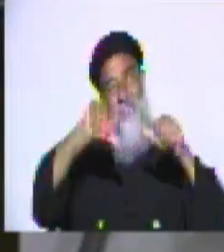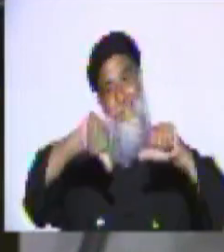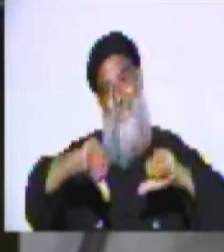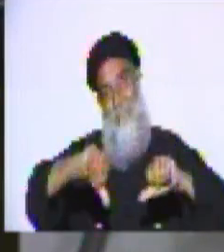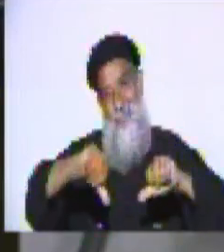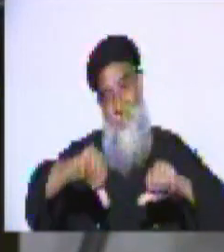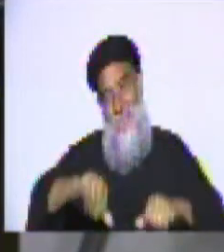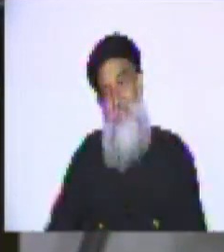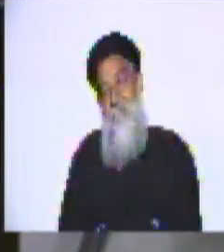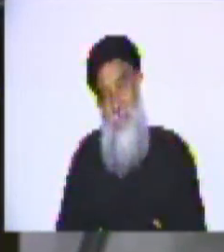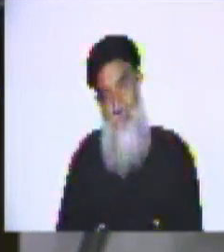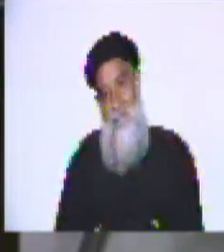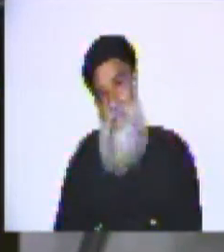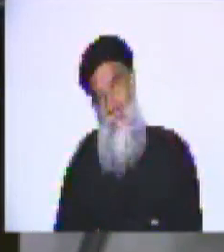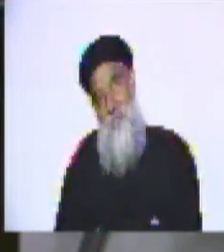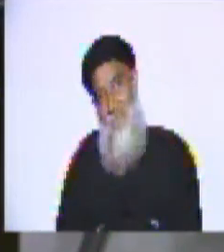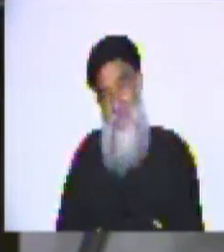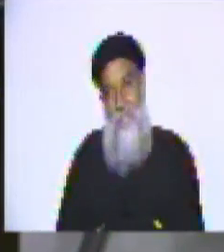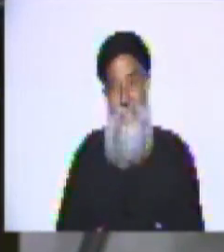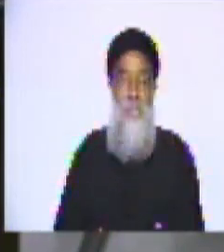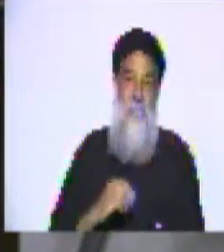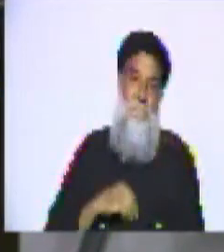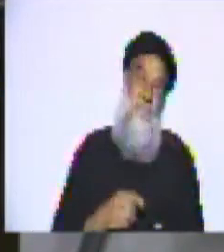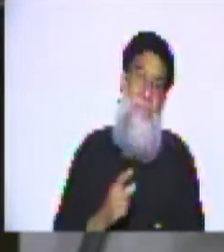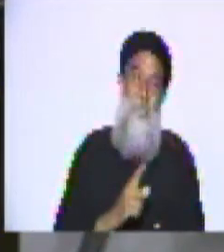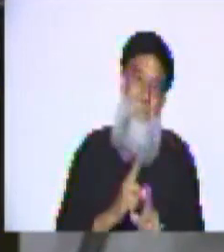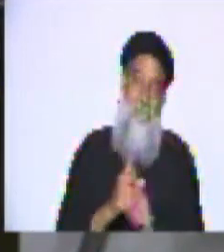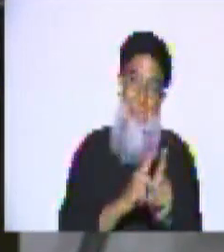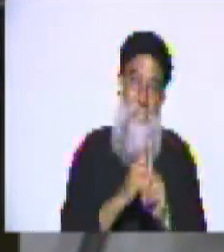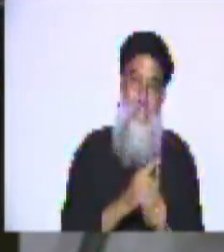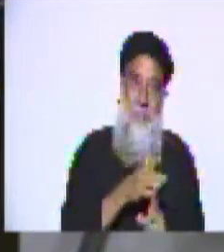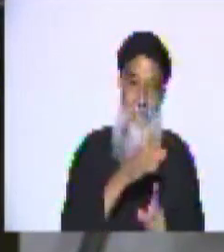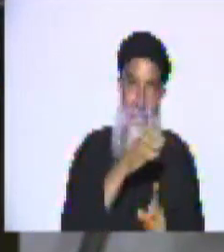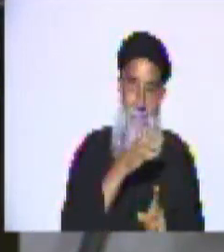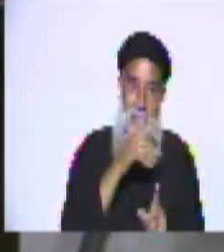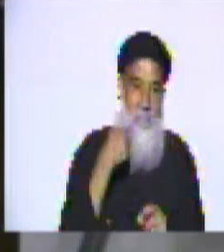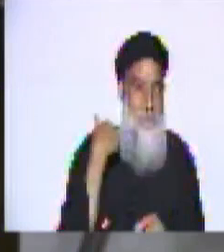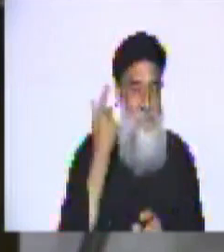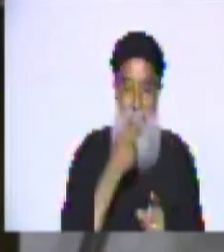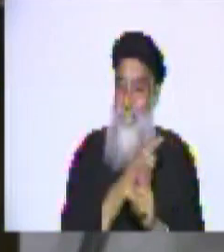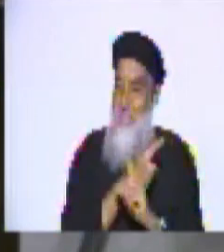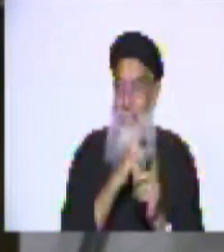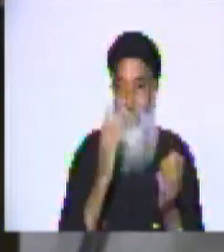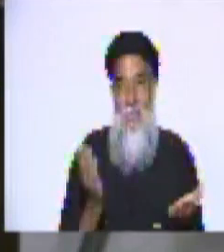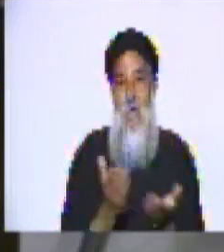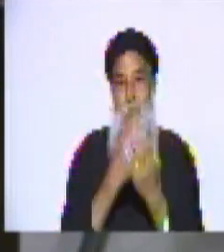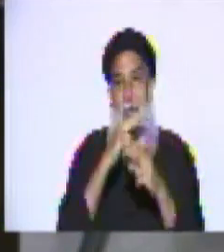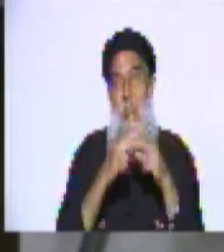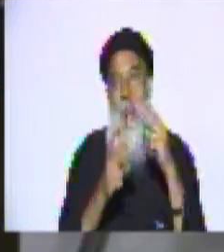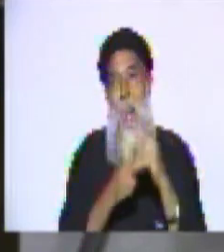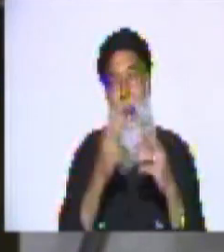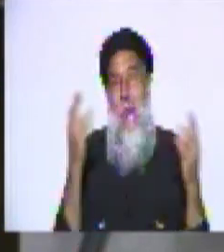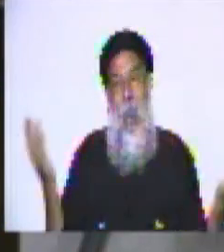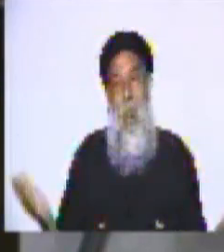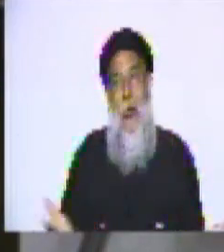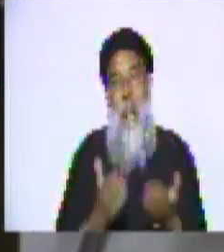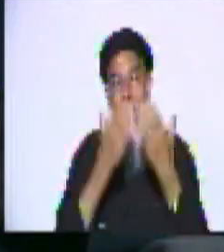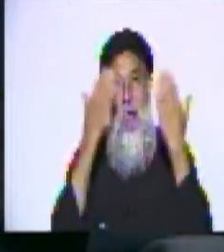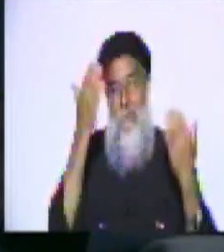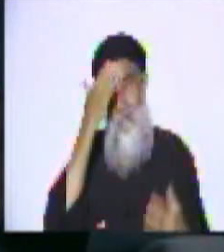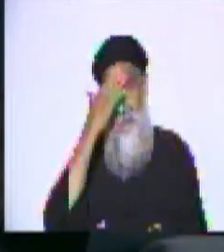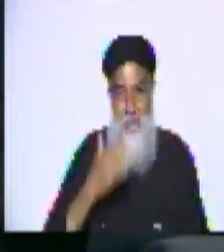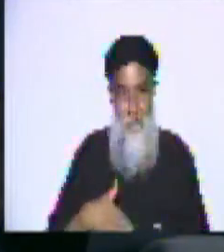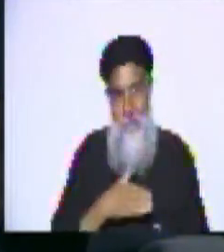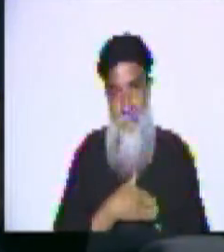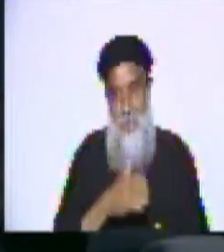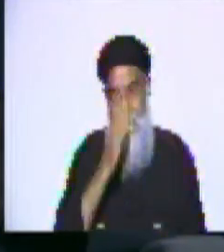محدش كده. ولو طلب وجري ورا الكهنوت يبقى مش مقدر لمسؤوليته. فبالتالي الكنيسة ما